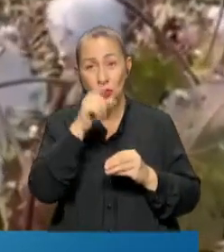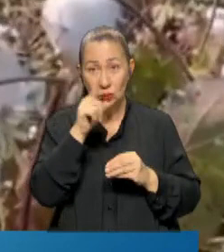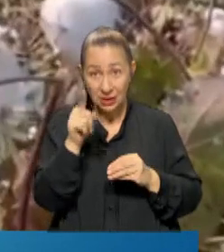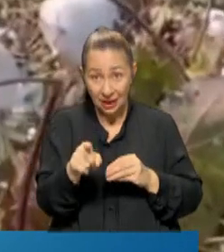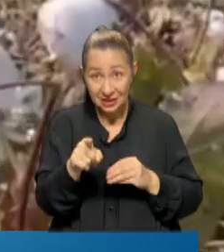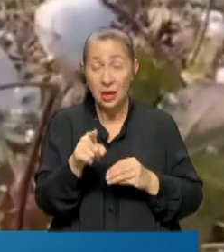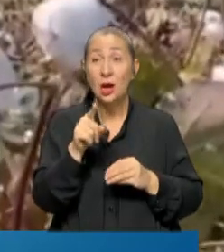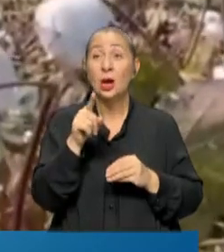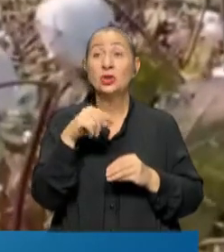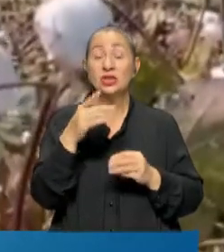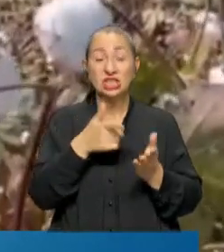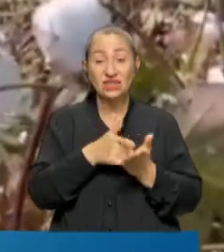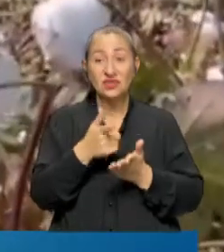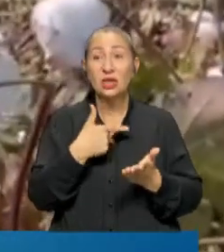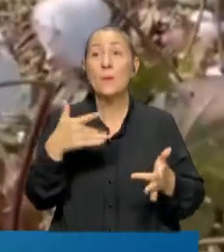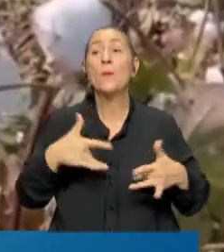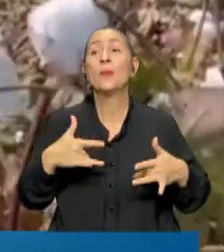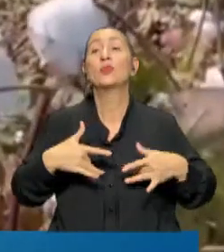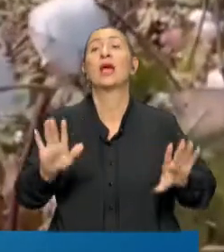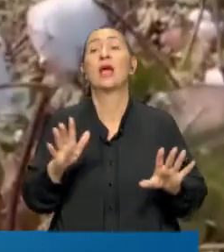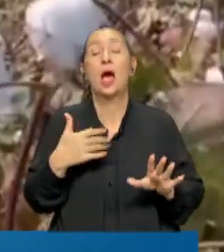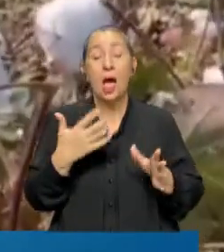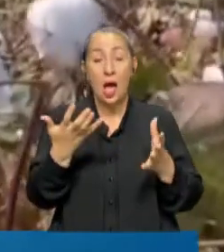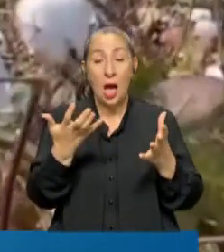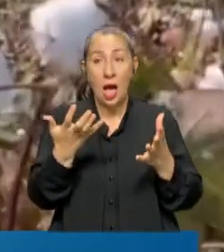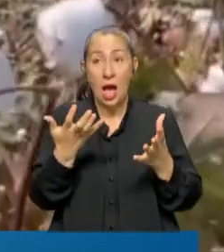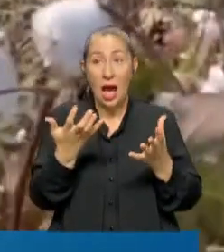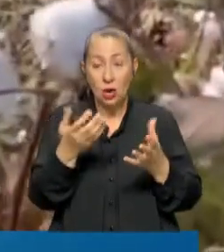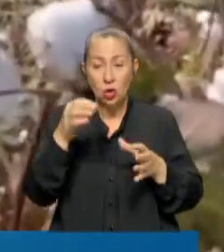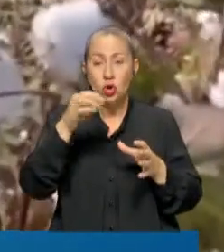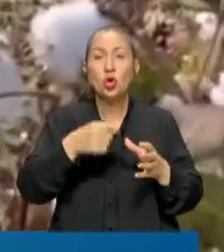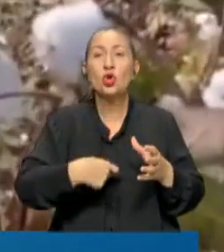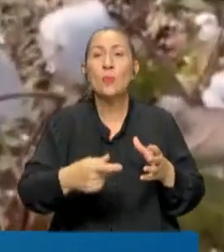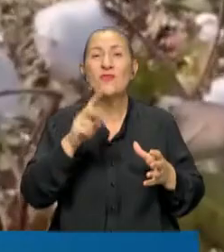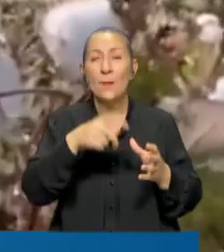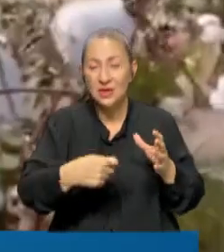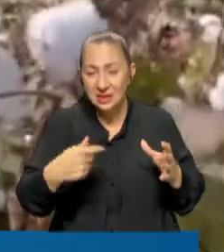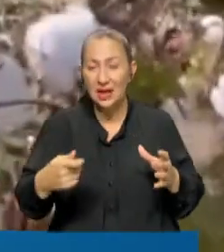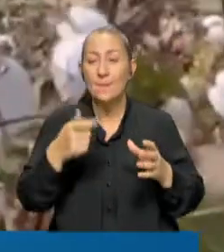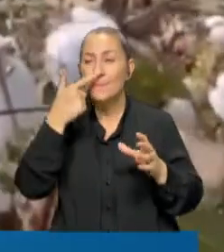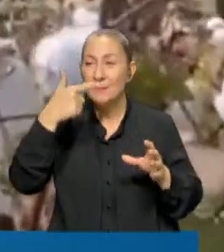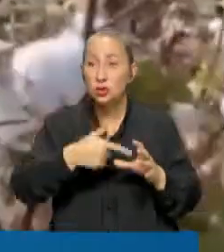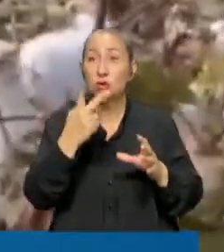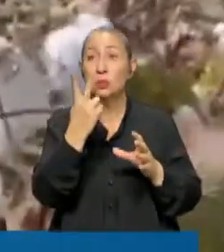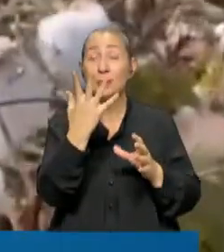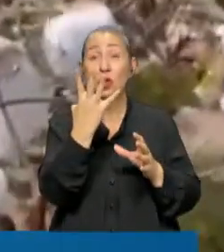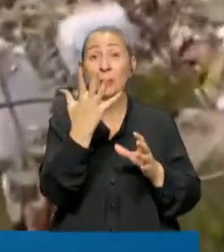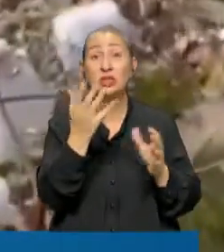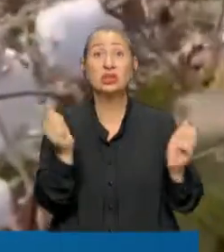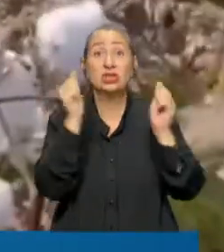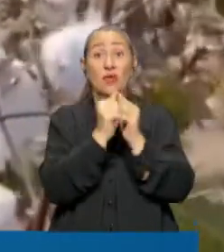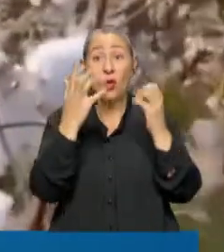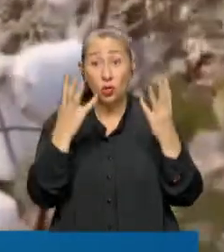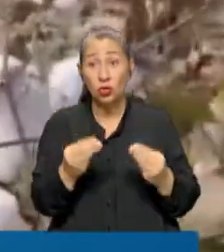dolayı ondan sonra çiftçi hiç memnun değil. Aldığımız gübrenin, mazotun maliyetlerinin 4-5 kat daha